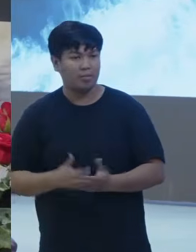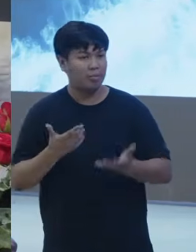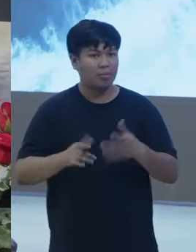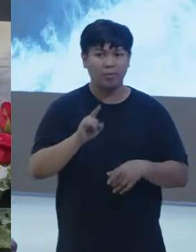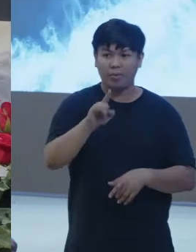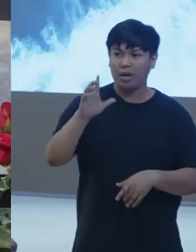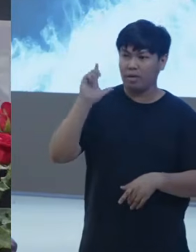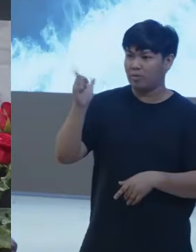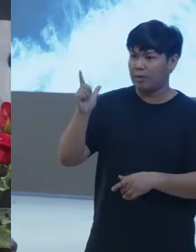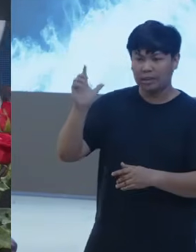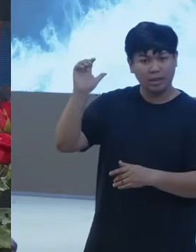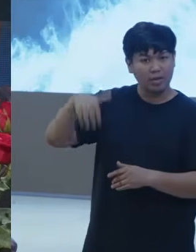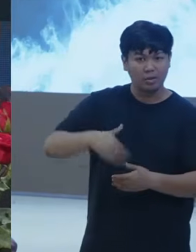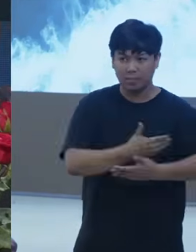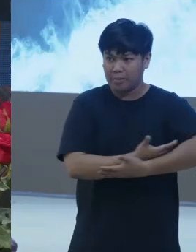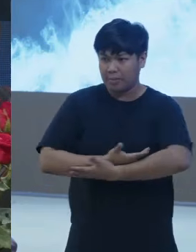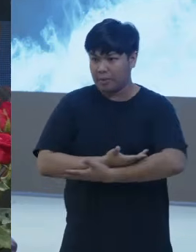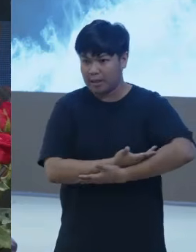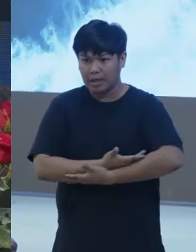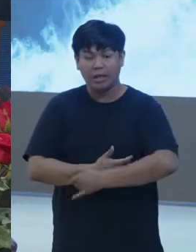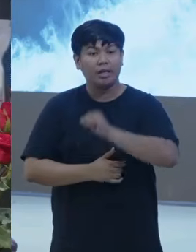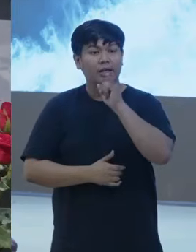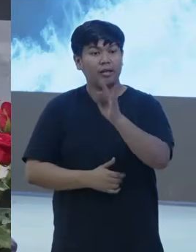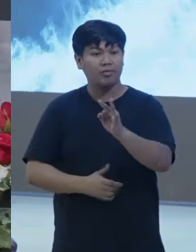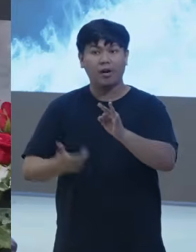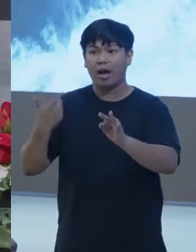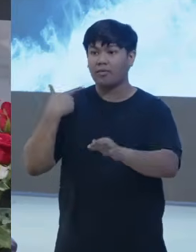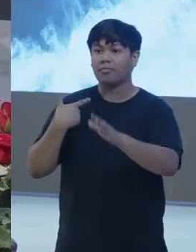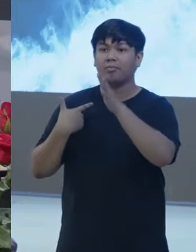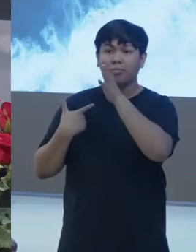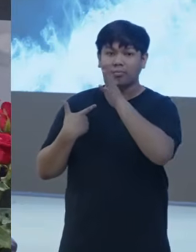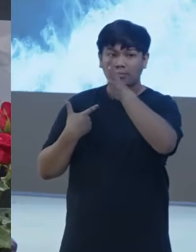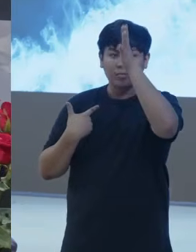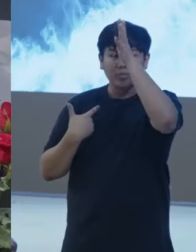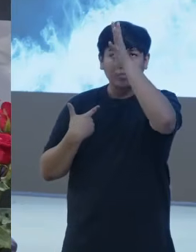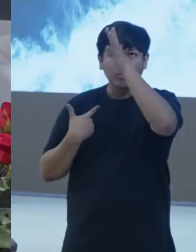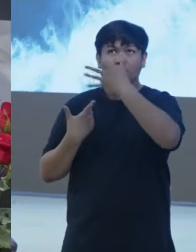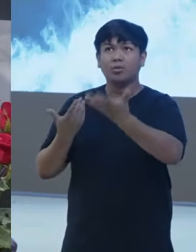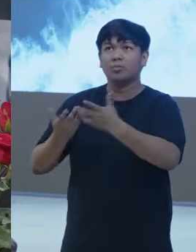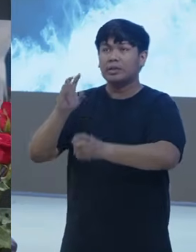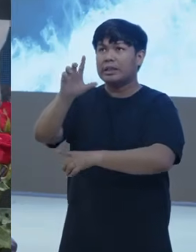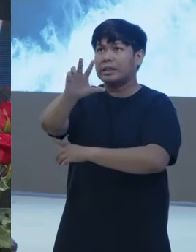sanggol. So kung may nanay at tatay yun, i-times 3 nyo yun.